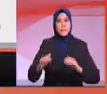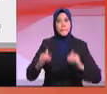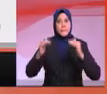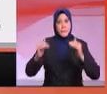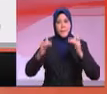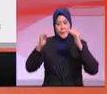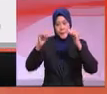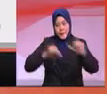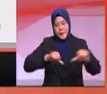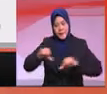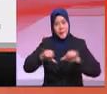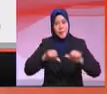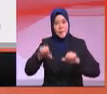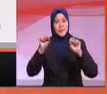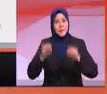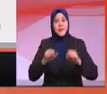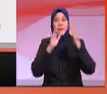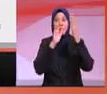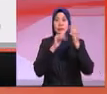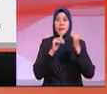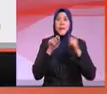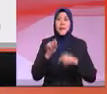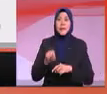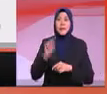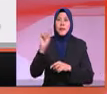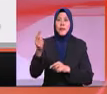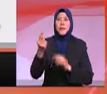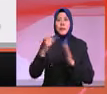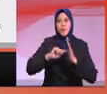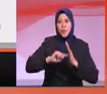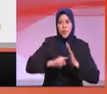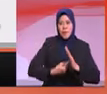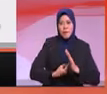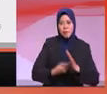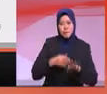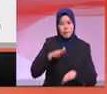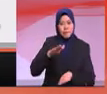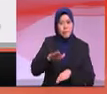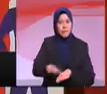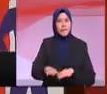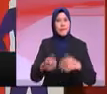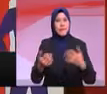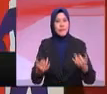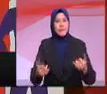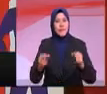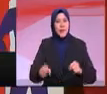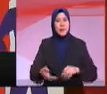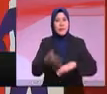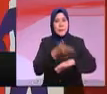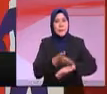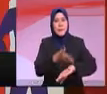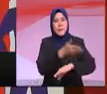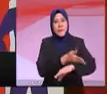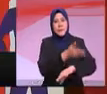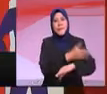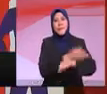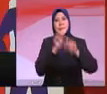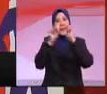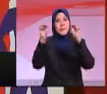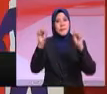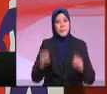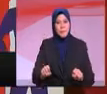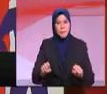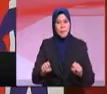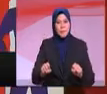lagi aktiviti ini. Kita harapkan ini hanya satu permulaan, titik permulaan, dan juga kita boleh tambah baik lagi sistem ni, sebab